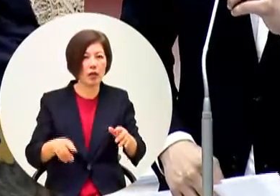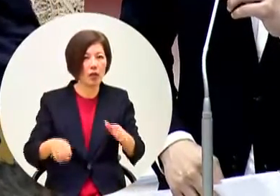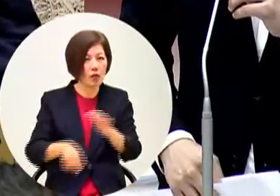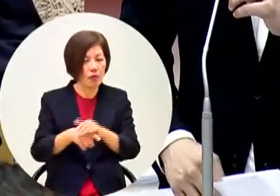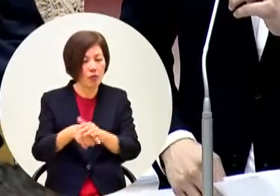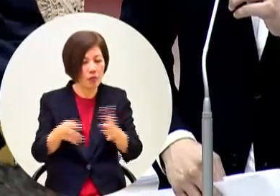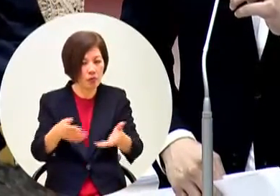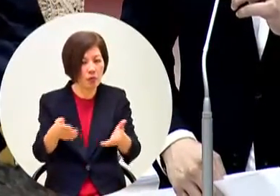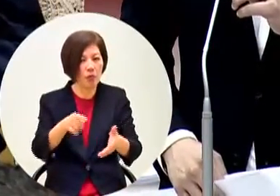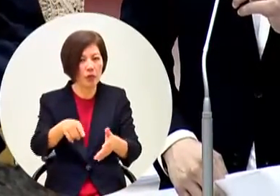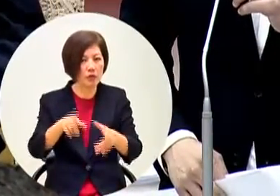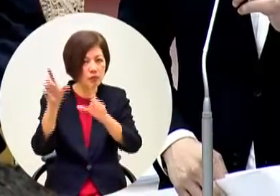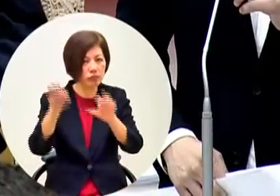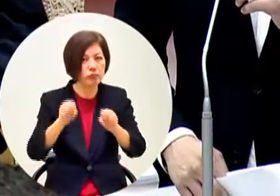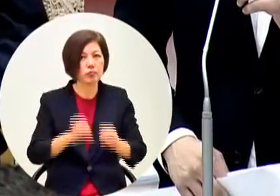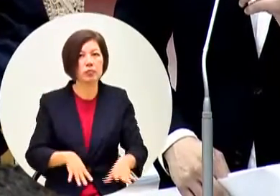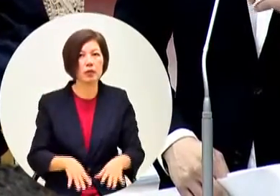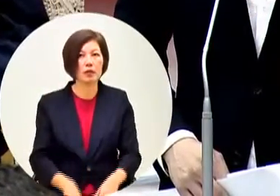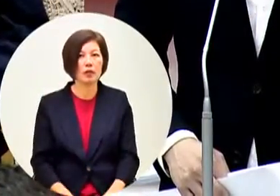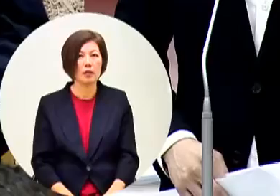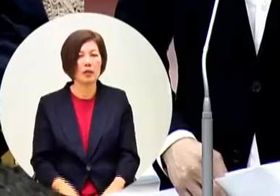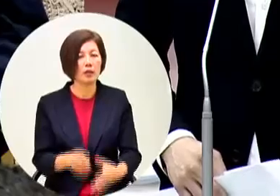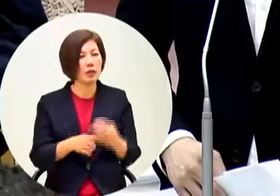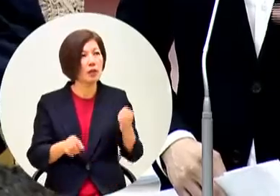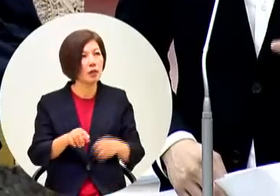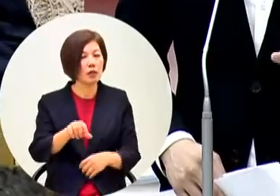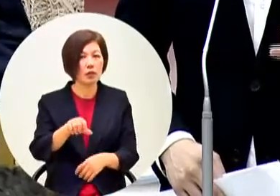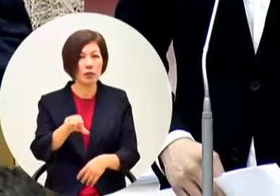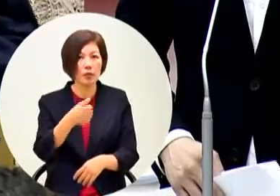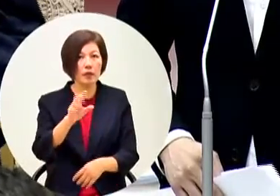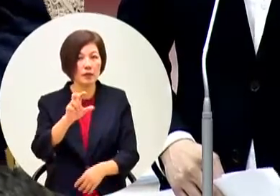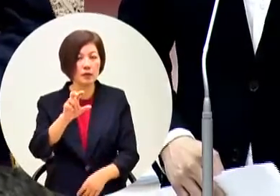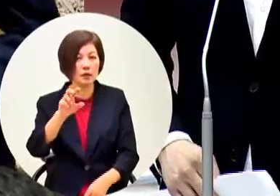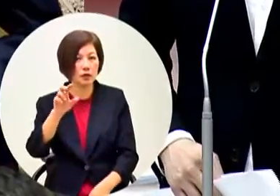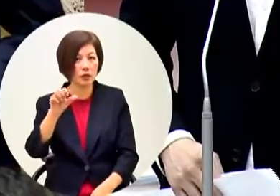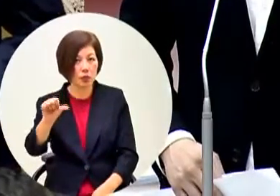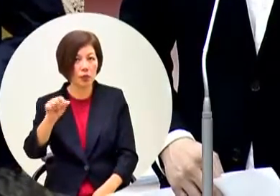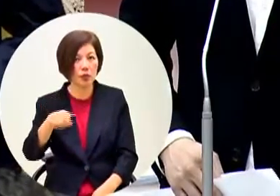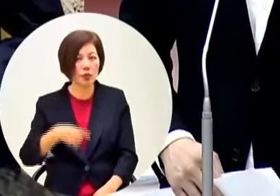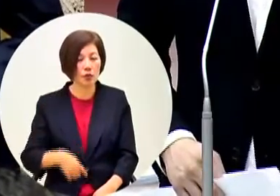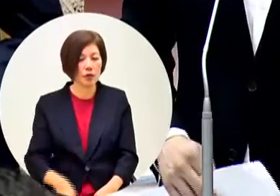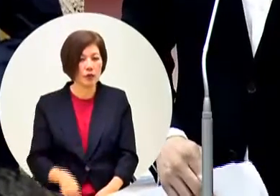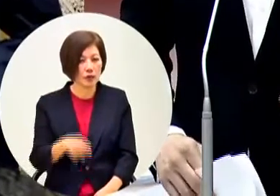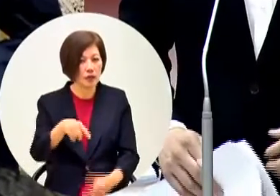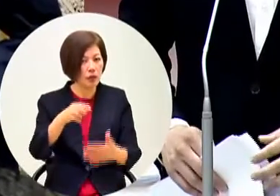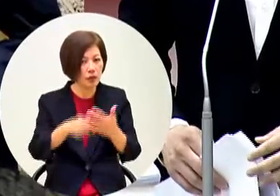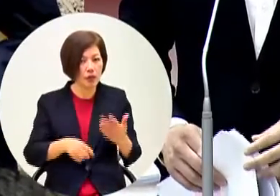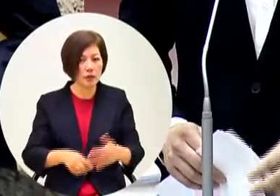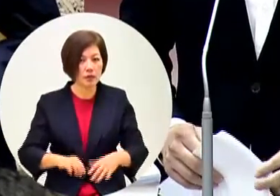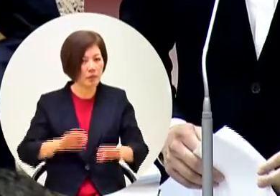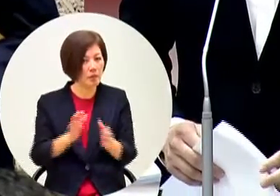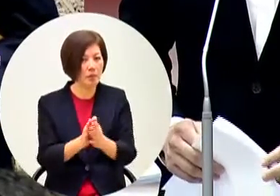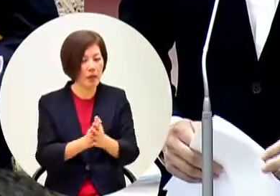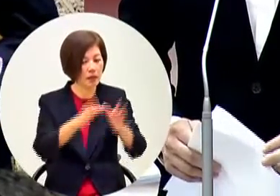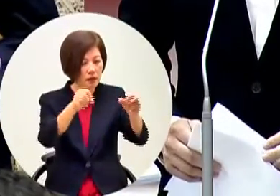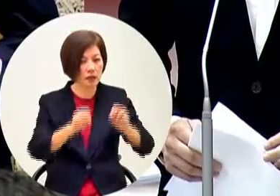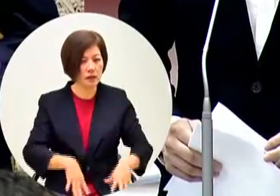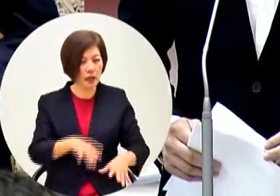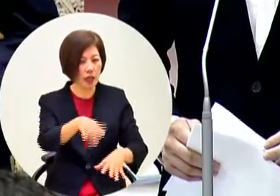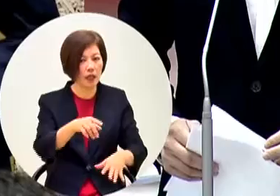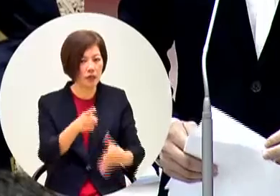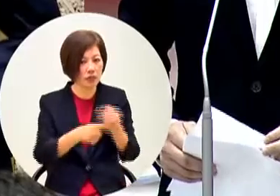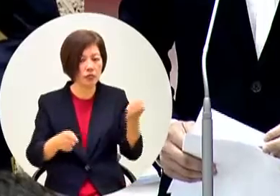经拆除575件，哪一件是因为这些原则非常严重到立即安全性危险而去拆除的？有几